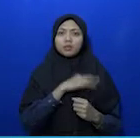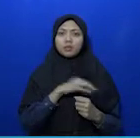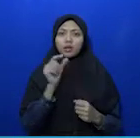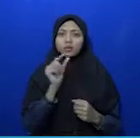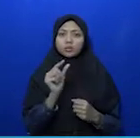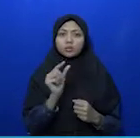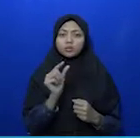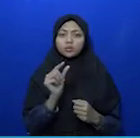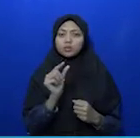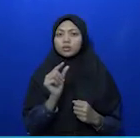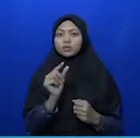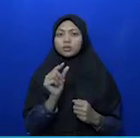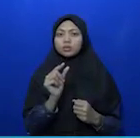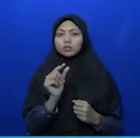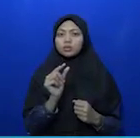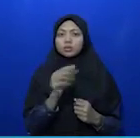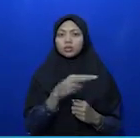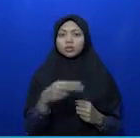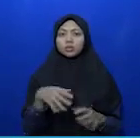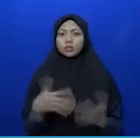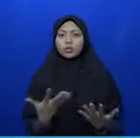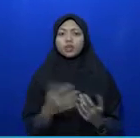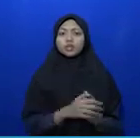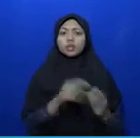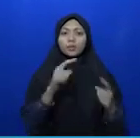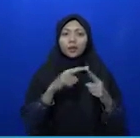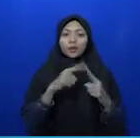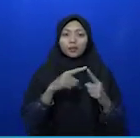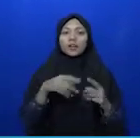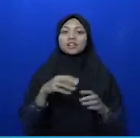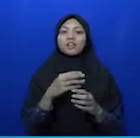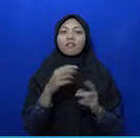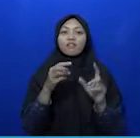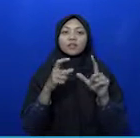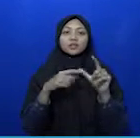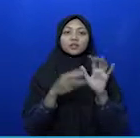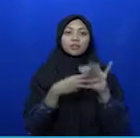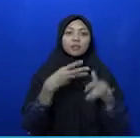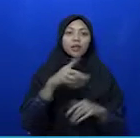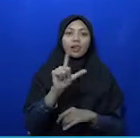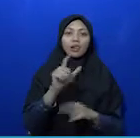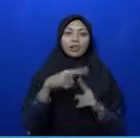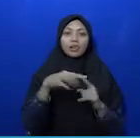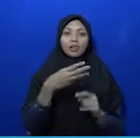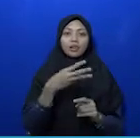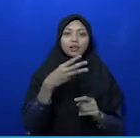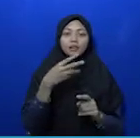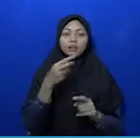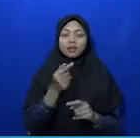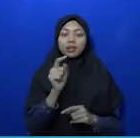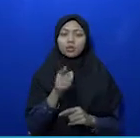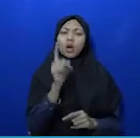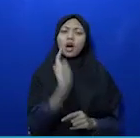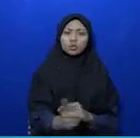akan diperoleh tadi paket yang pertama dia adalah smelterisasi, itu harus dia.